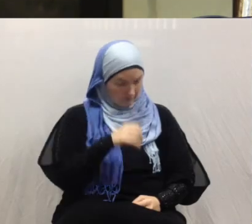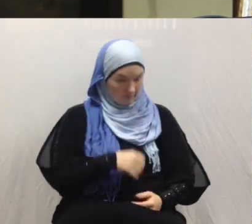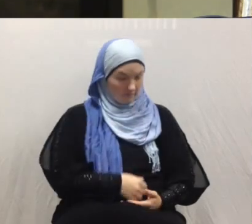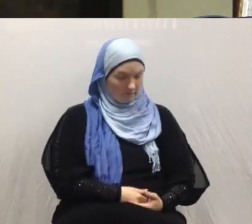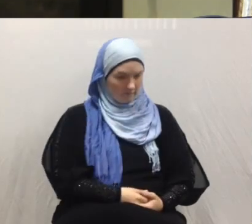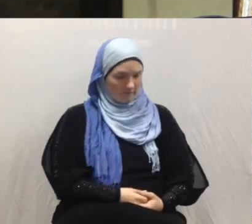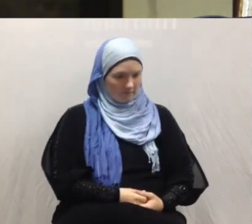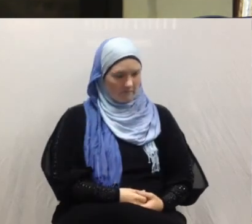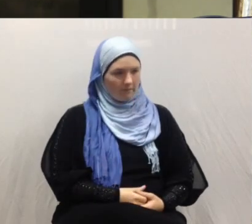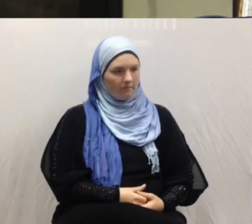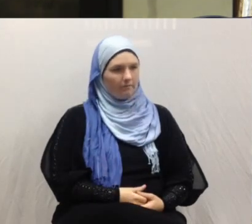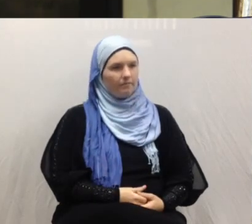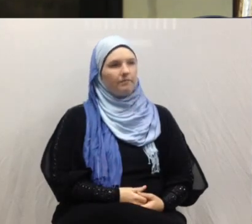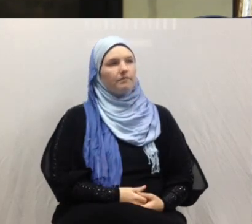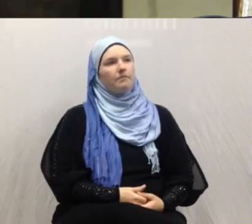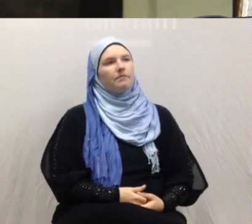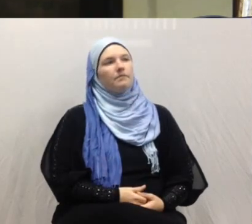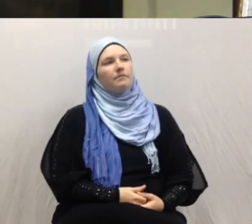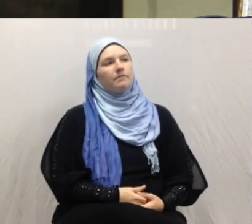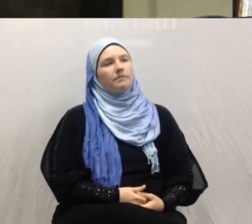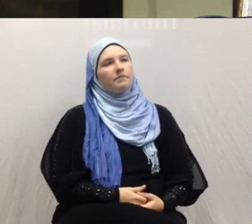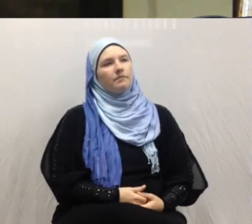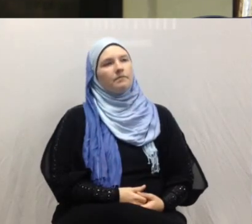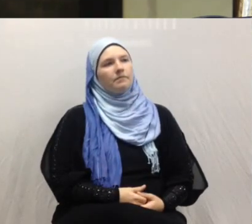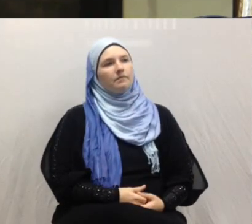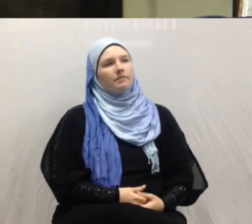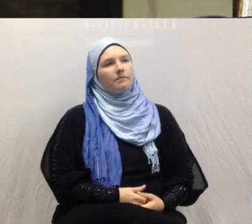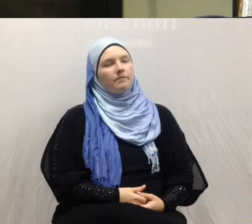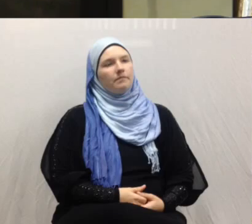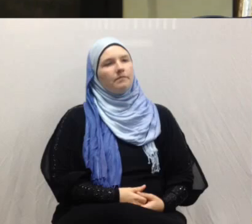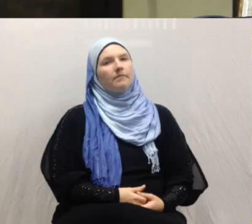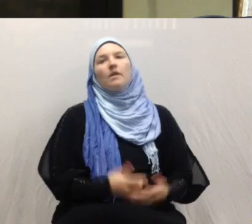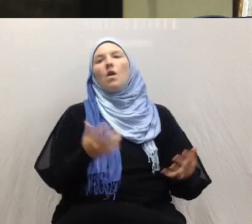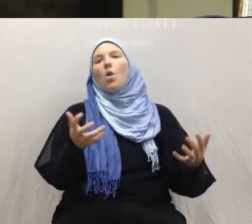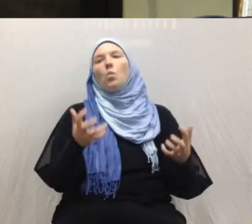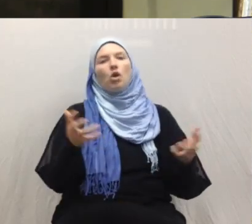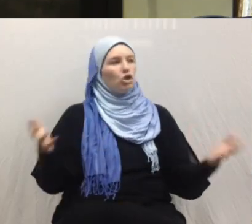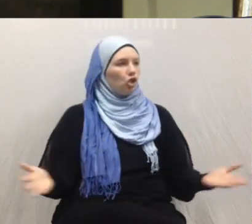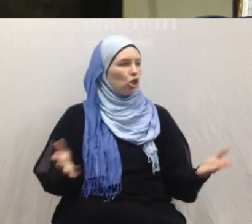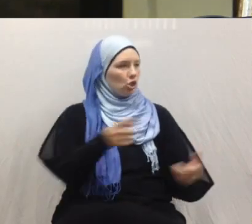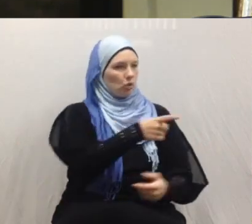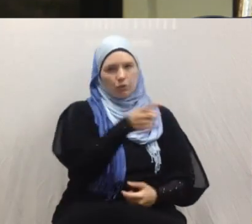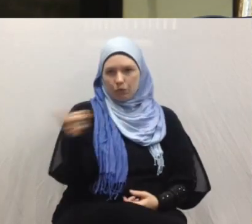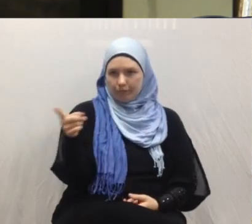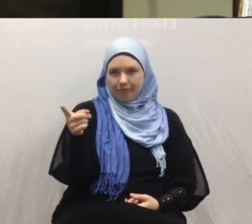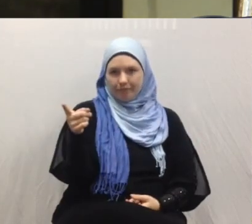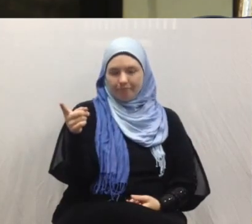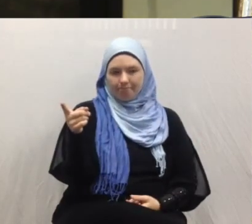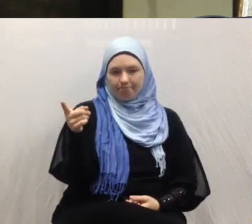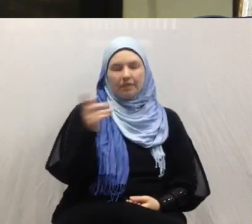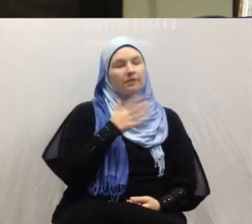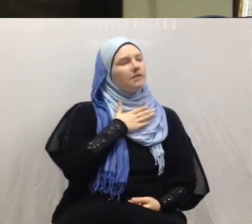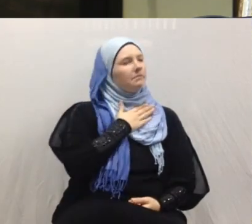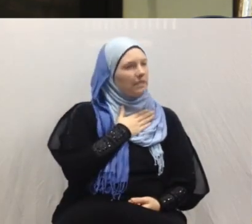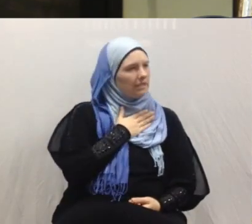أن سيدنا مولانا محمدا عبده ورسوله وبعد. I would like to urge you to please